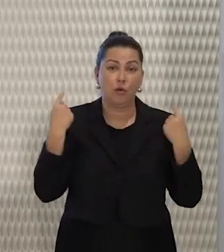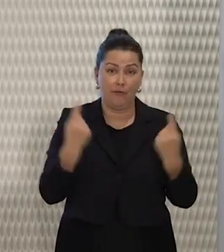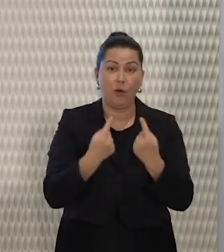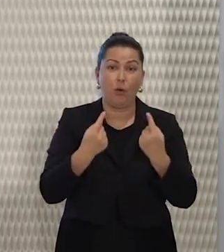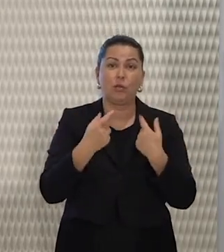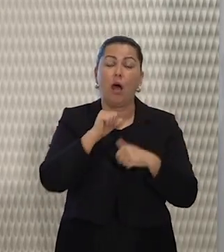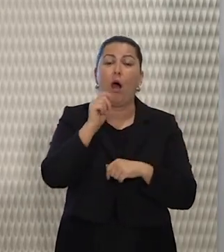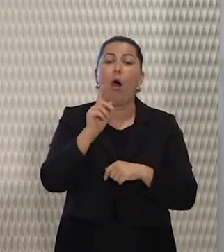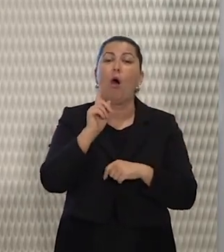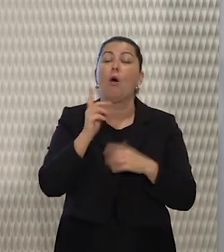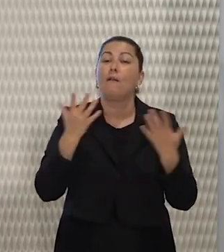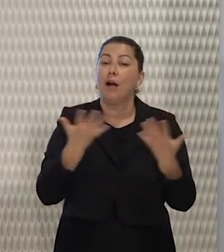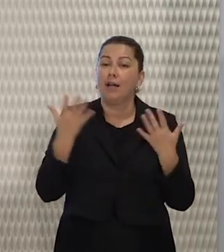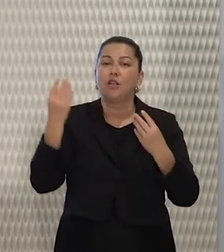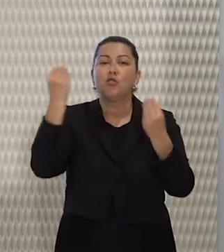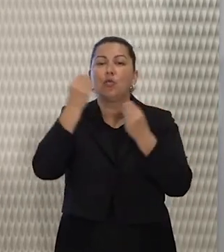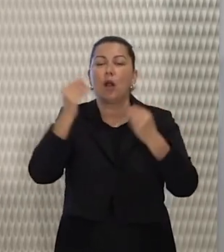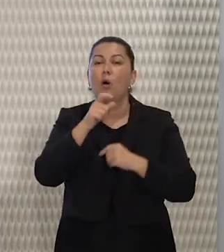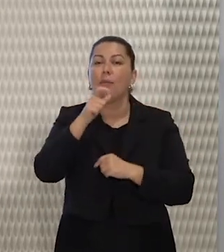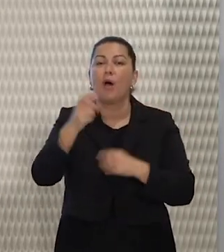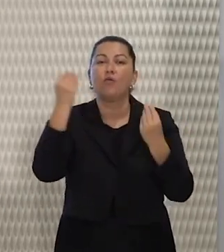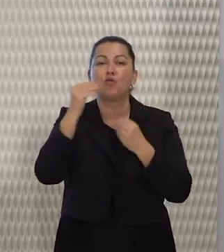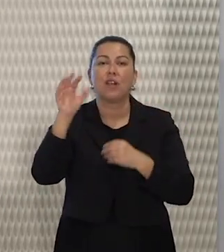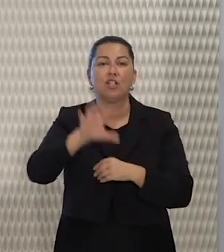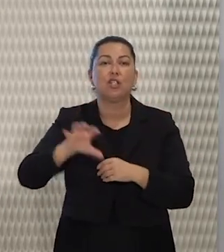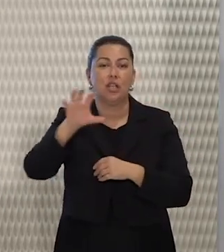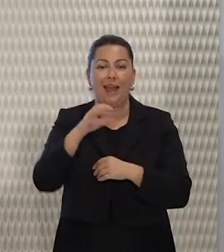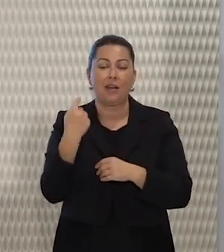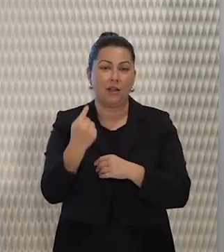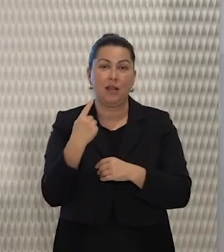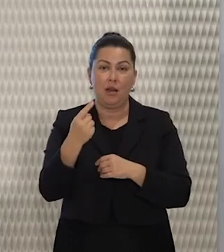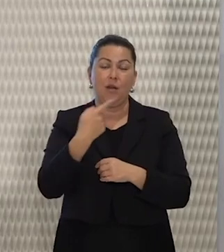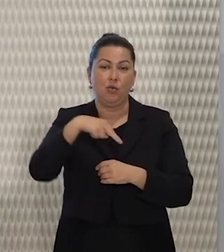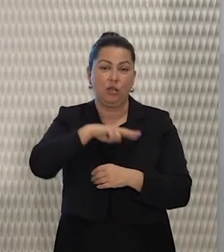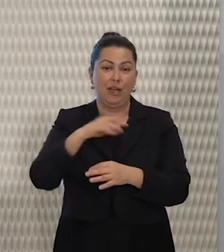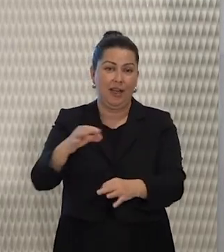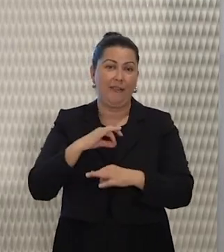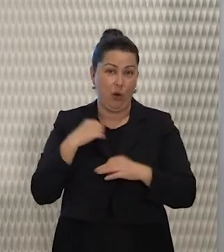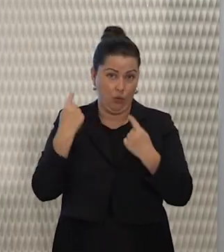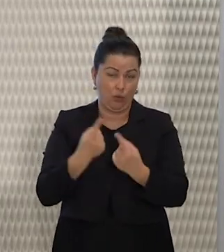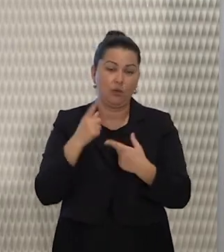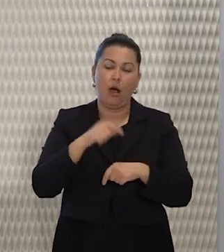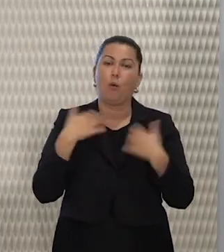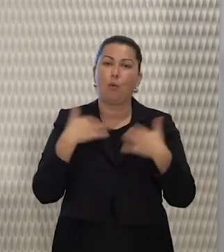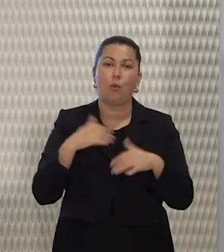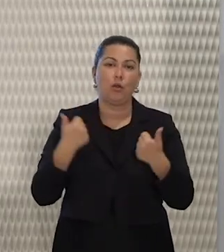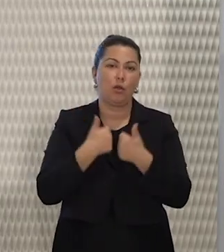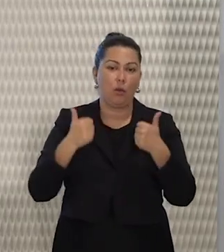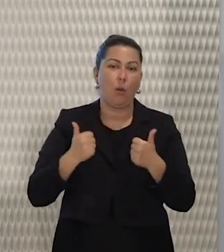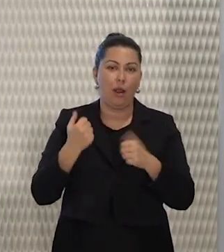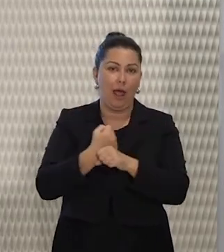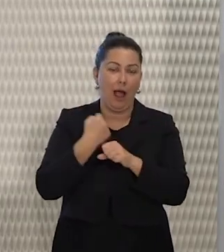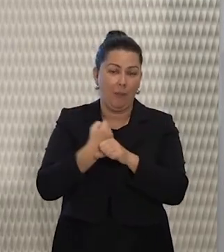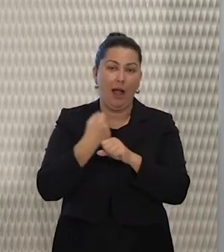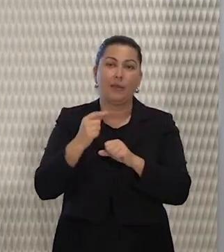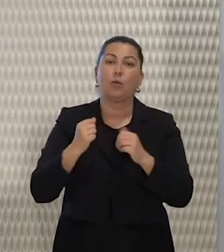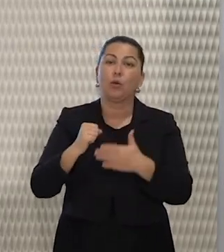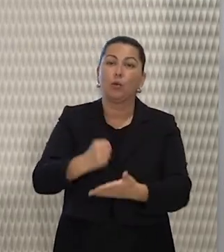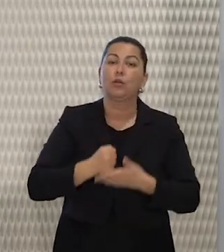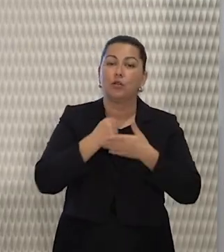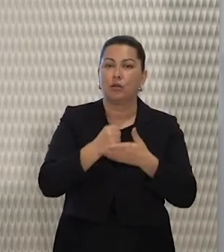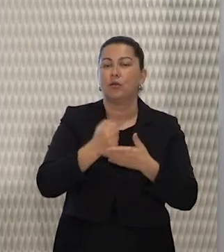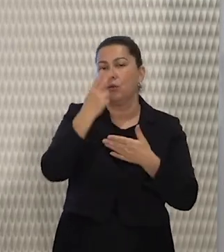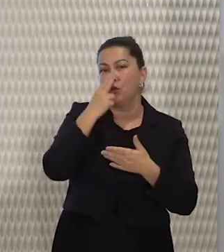nicht zuletzt auch die Schule, also auch die Berufsschule Scherding, die für uns da zuständig ist, leistet hier großartige Arbeit und unterstützt und schaut, wo